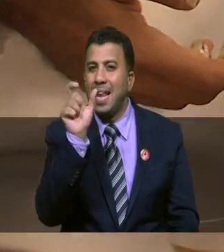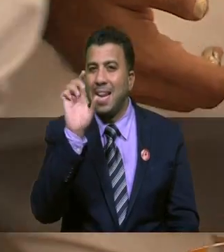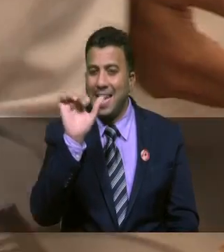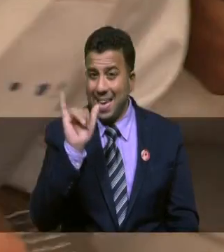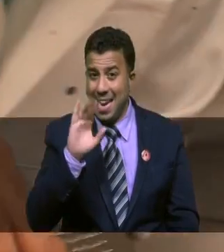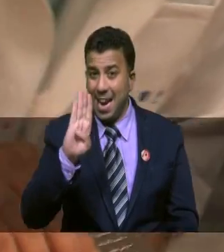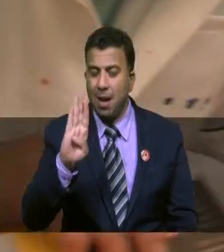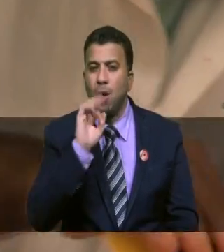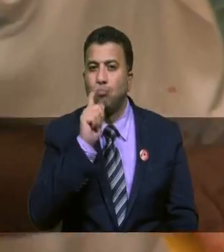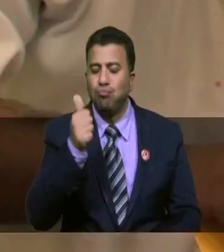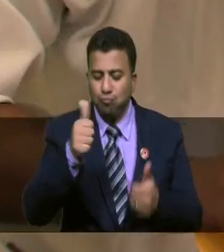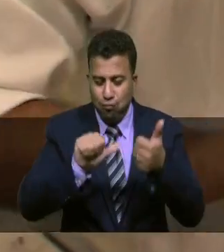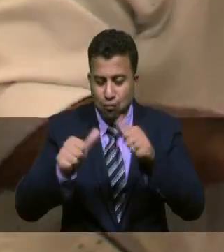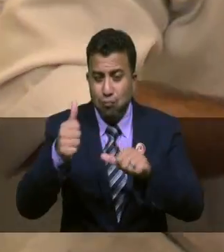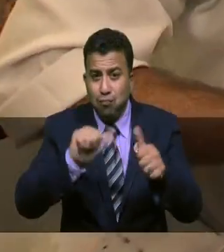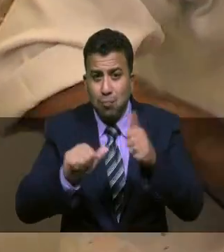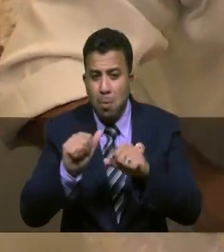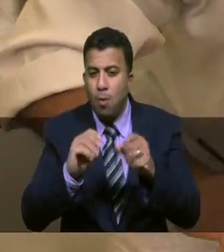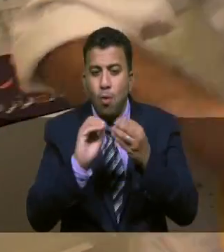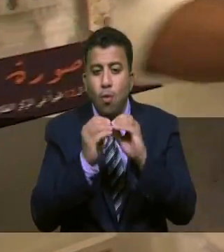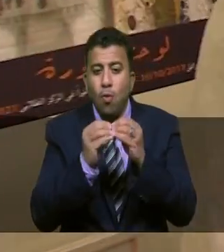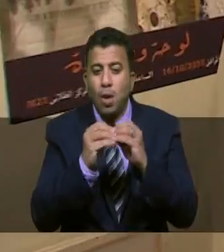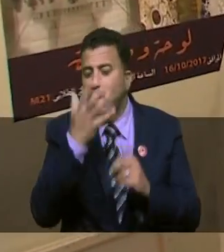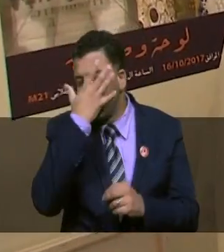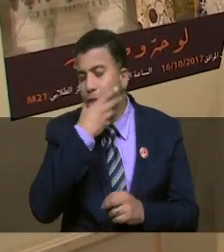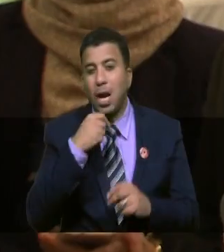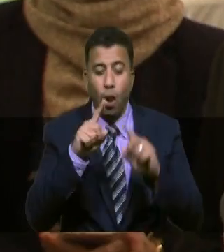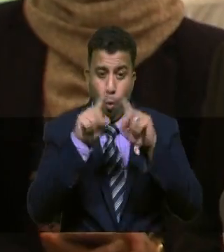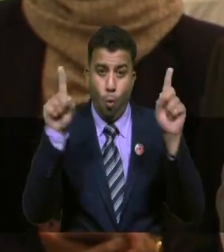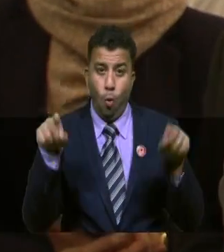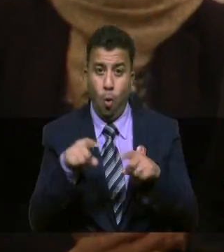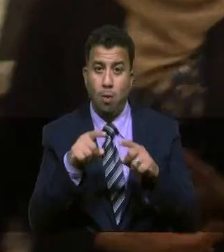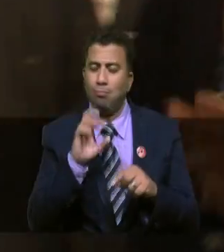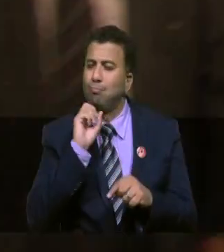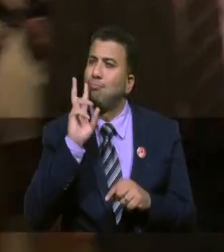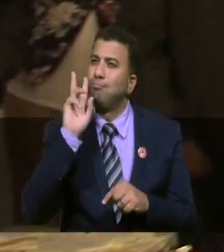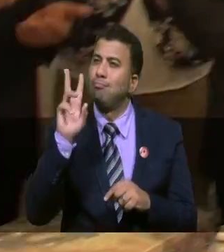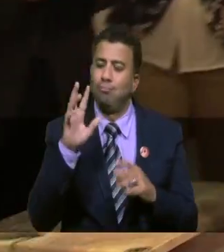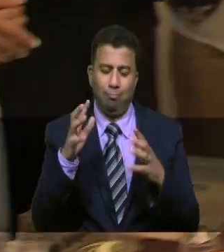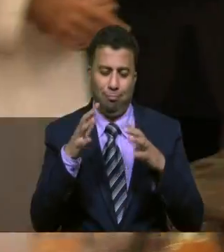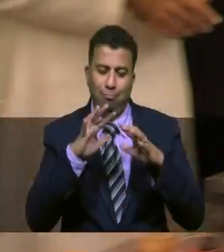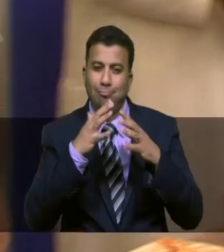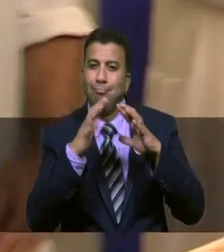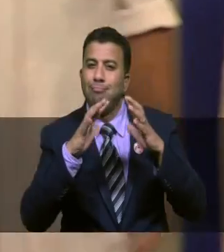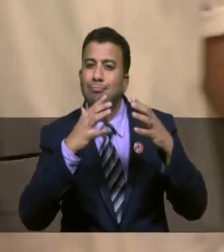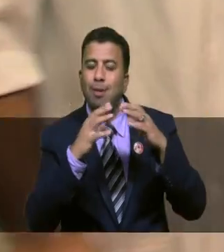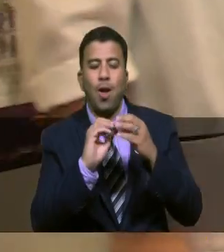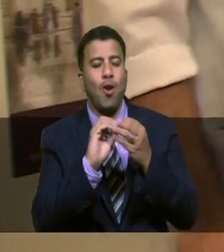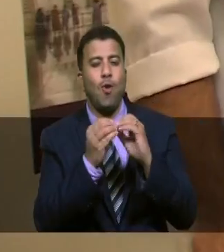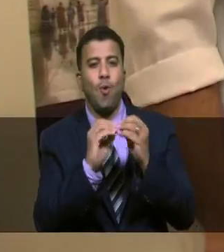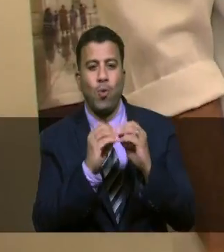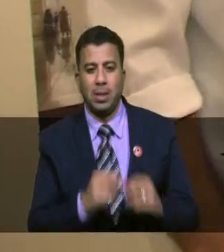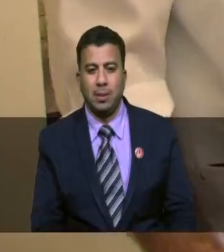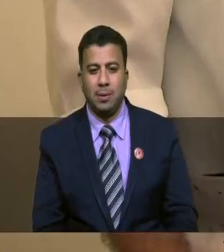بعض المواد الكيميائية لتظهر لنا شكل اللوحة المشبع بديناميكية الحركة واللون.